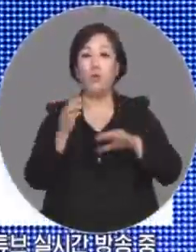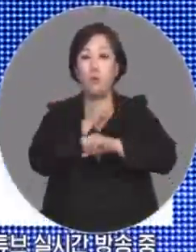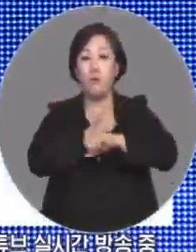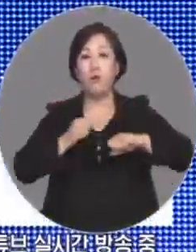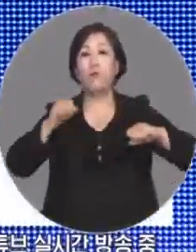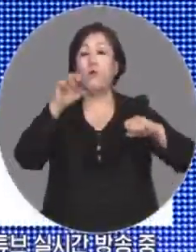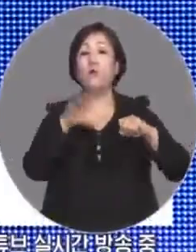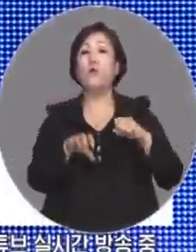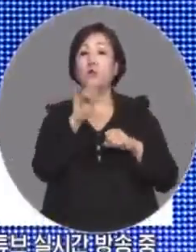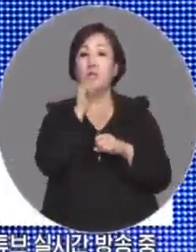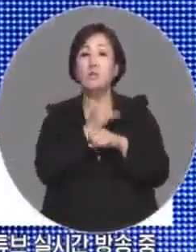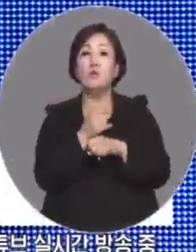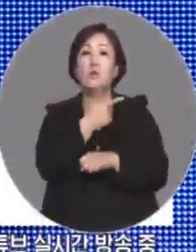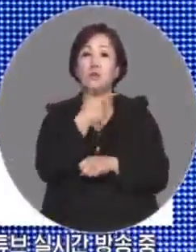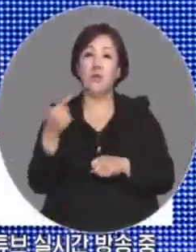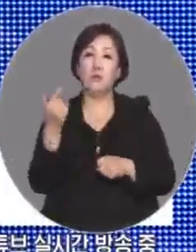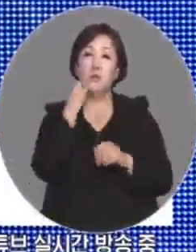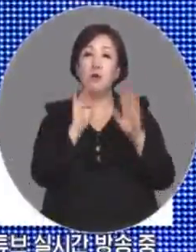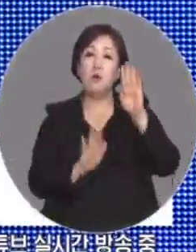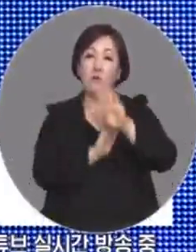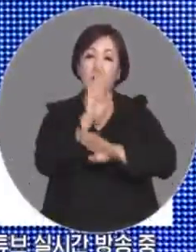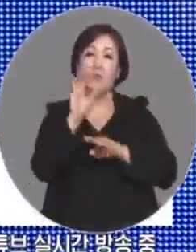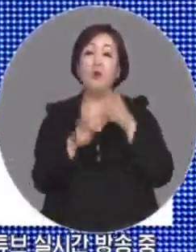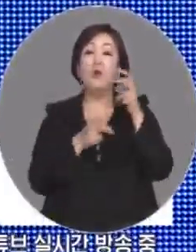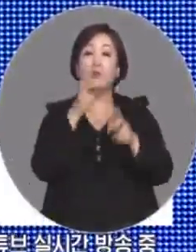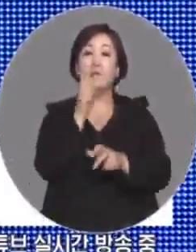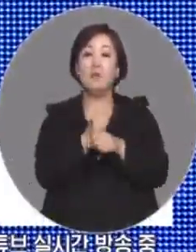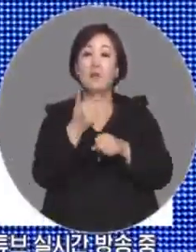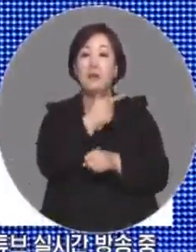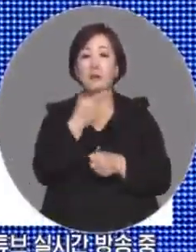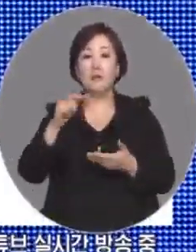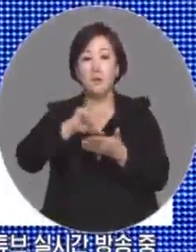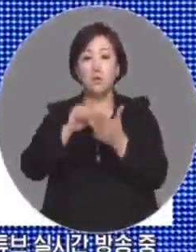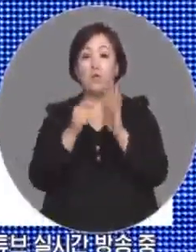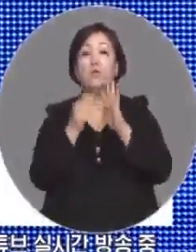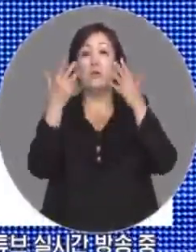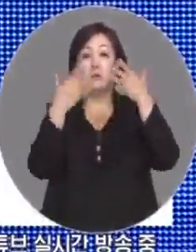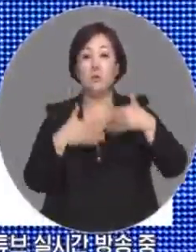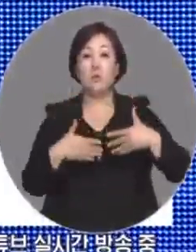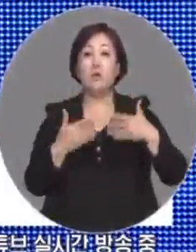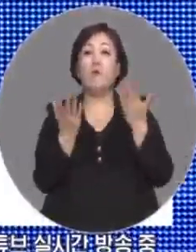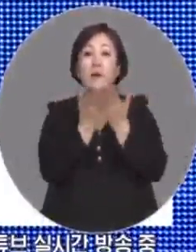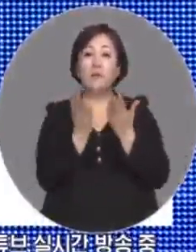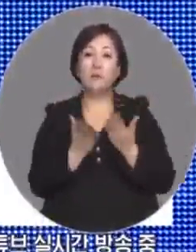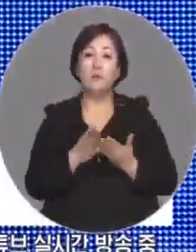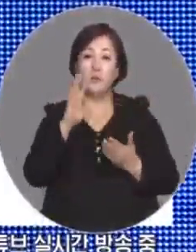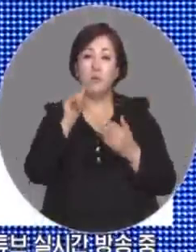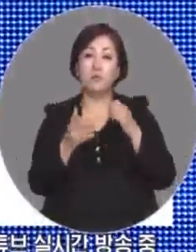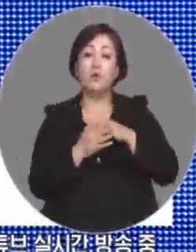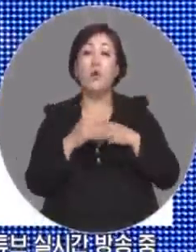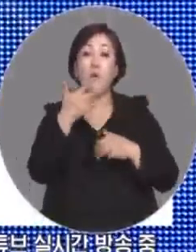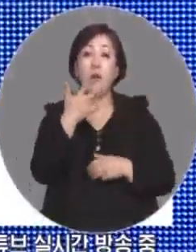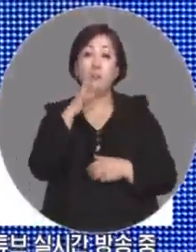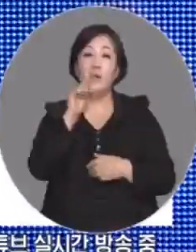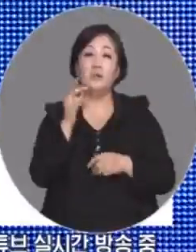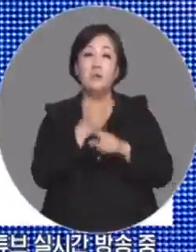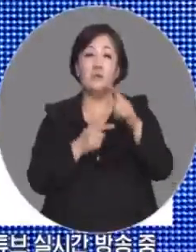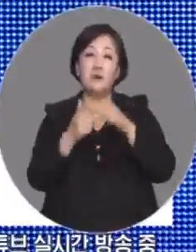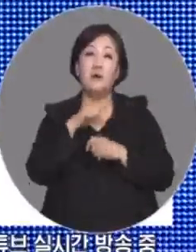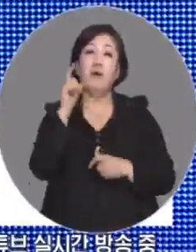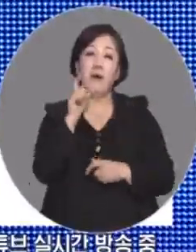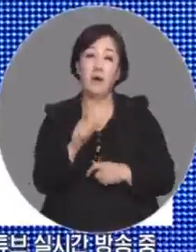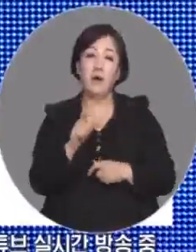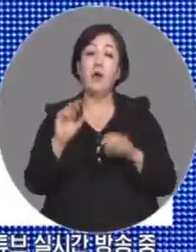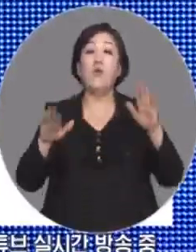분포하여 대규모 해상풍력 단지 건설에 최적의 조건을 갖추었습니다. 초속 8m 이상의 강한